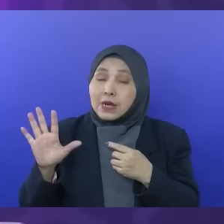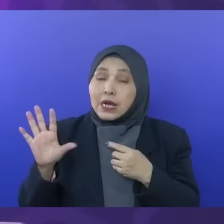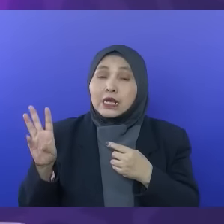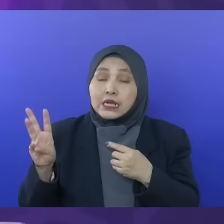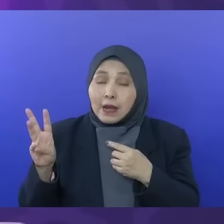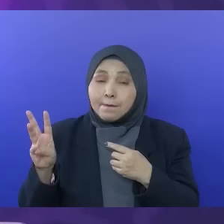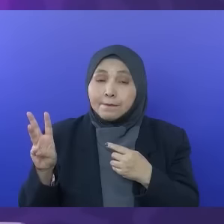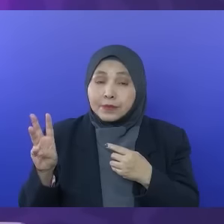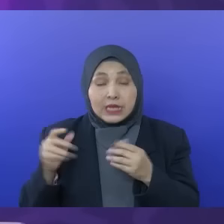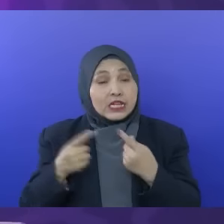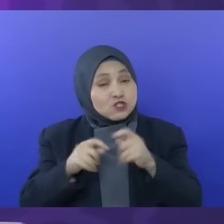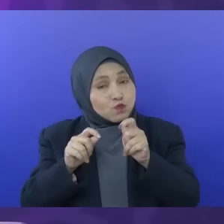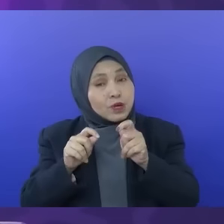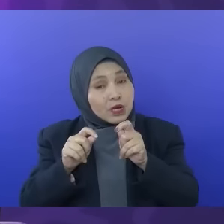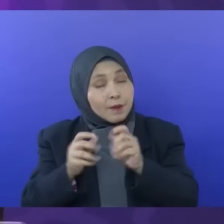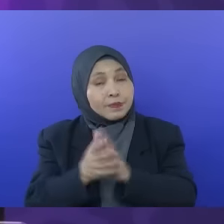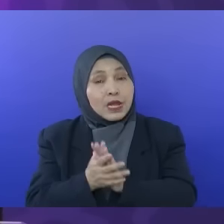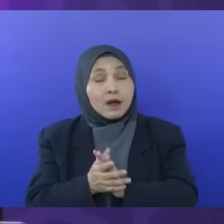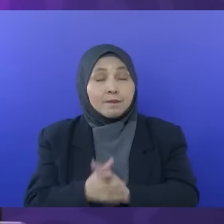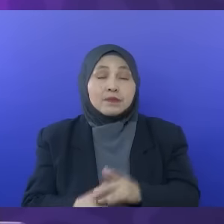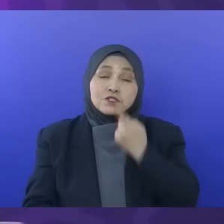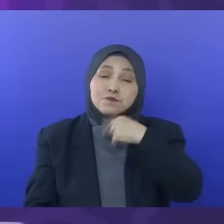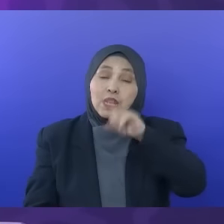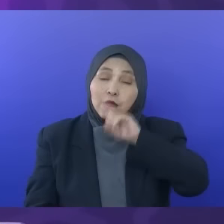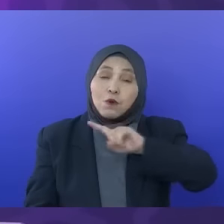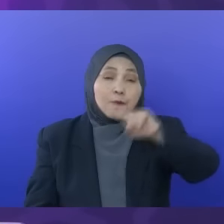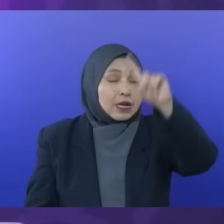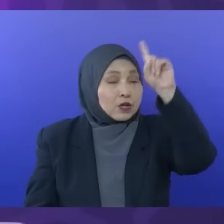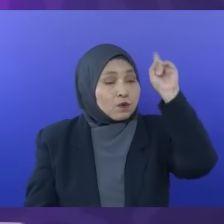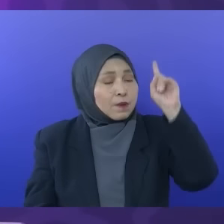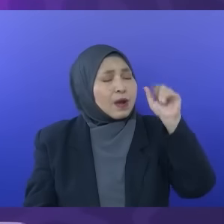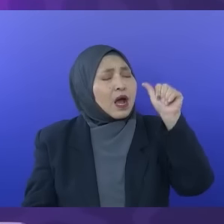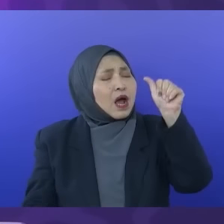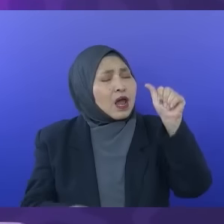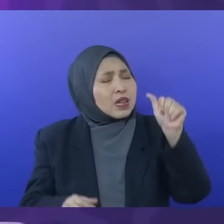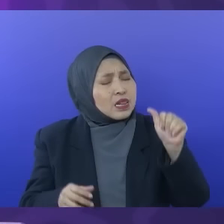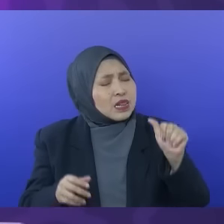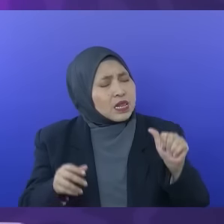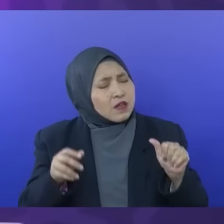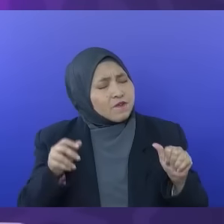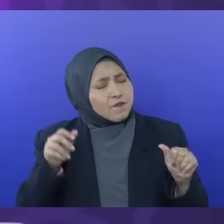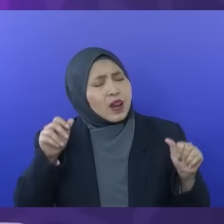lima enam tujuh betul Bismillahirrahmanirrahim alif